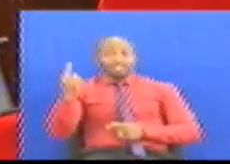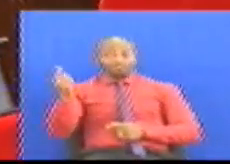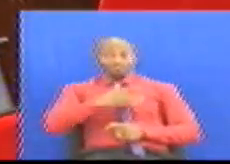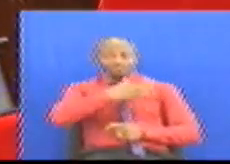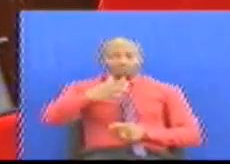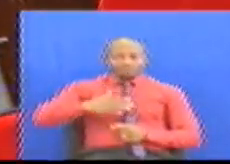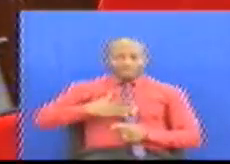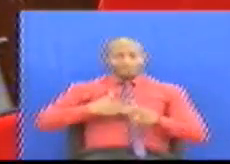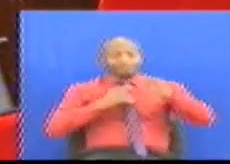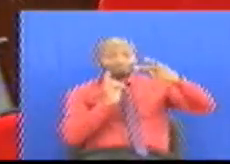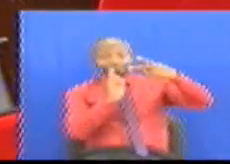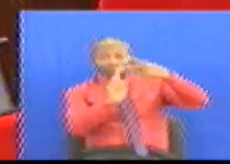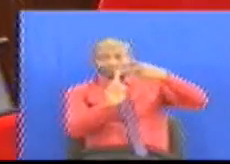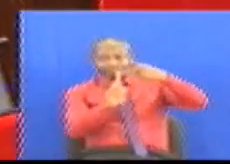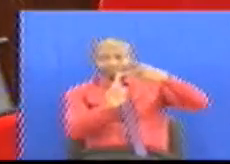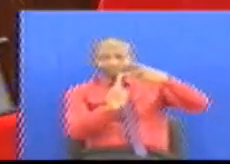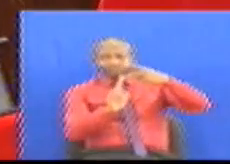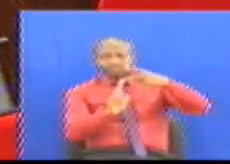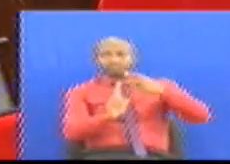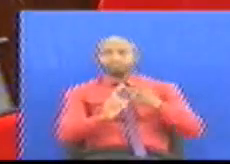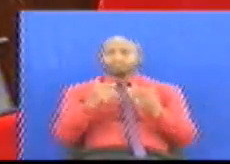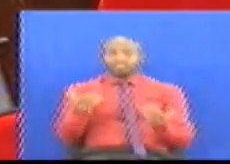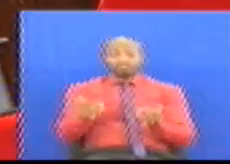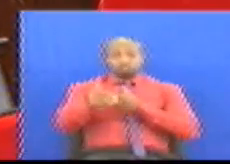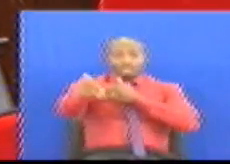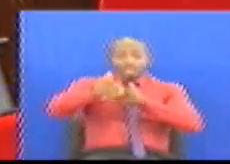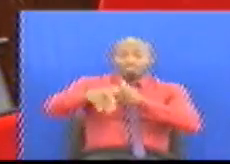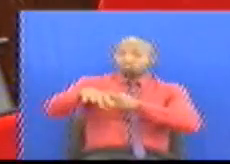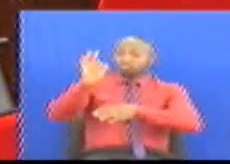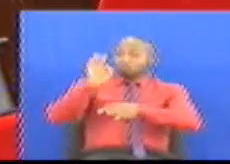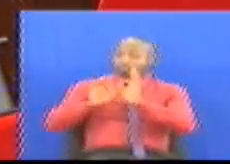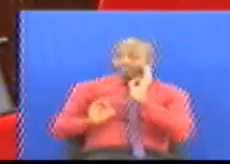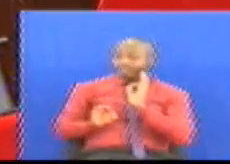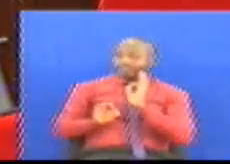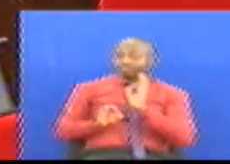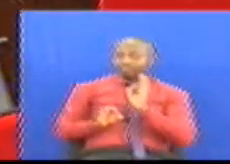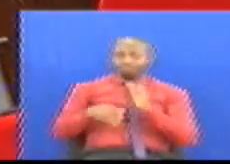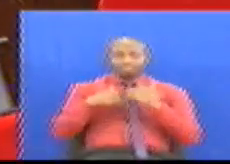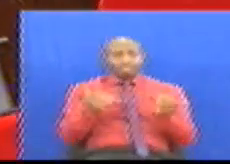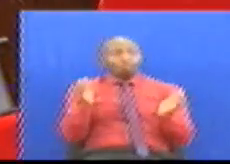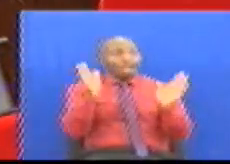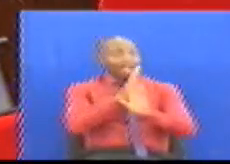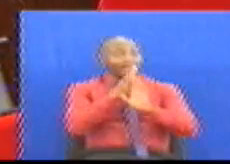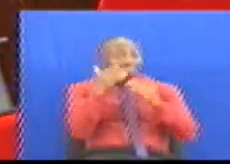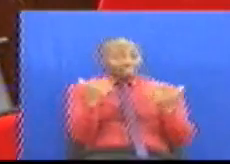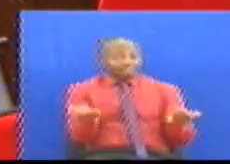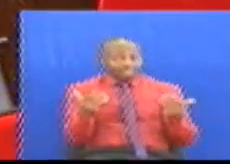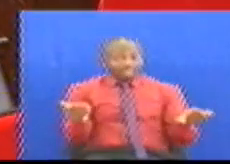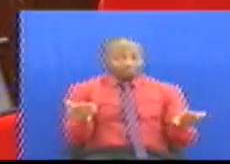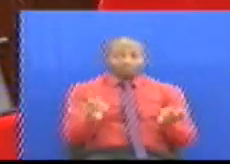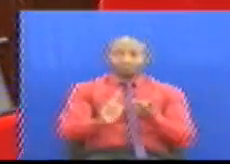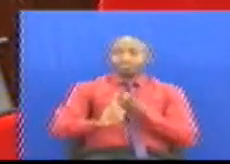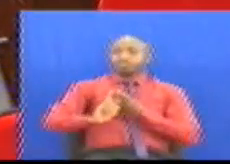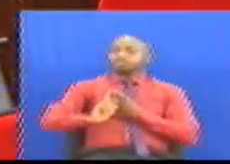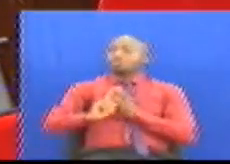Mheshimiwa Waziri, tunakwenda kwenye uchaguzi na kwa hali ilivyo na katiba ilivyo na kwa